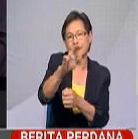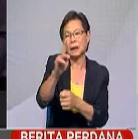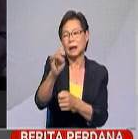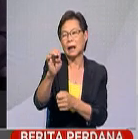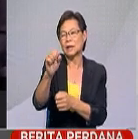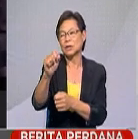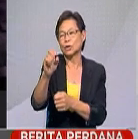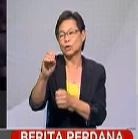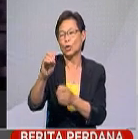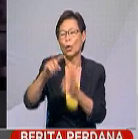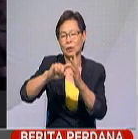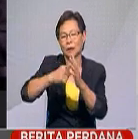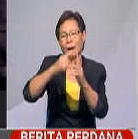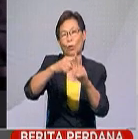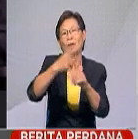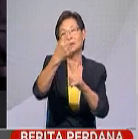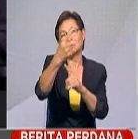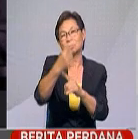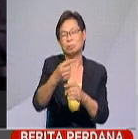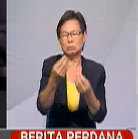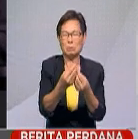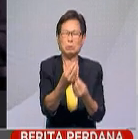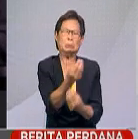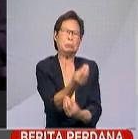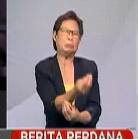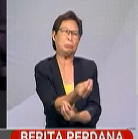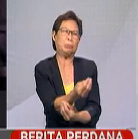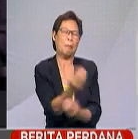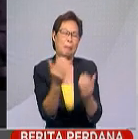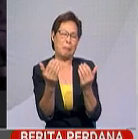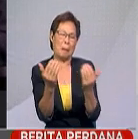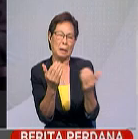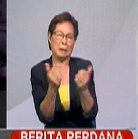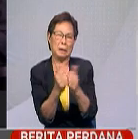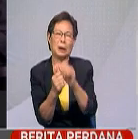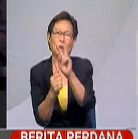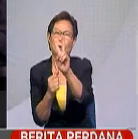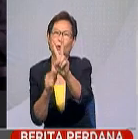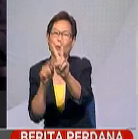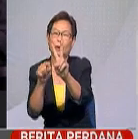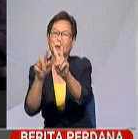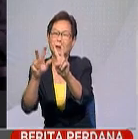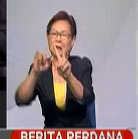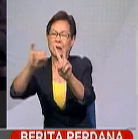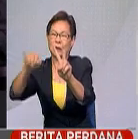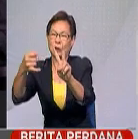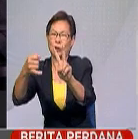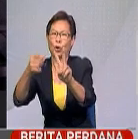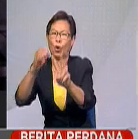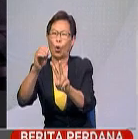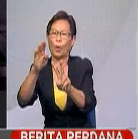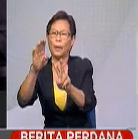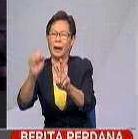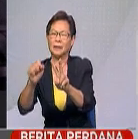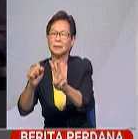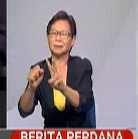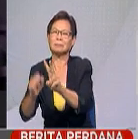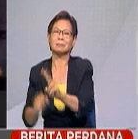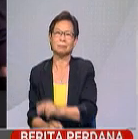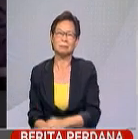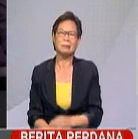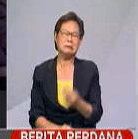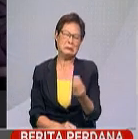1 Januari lalu. Angka itu bagaimanapun terlalu kecil jika dibandingkan dengan 2.3 juta OBS yang layak.